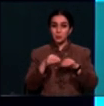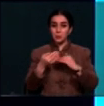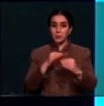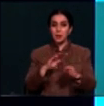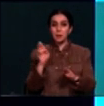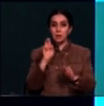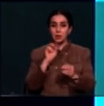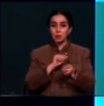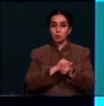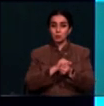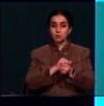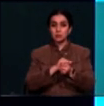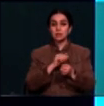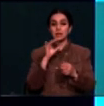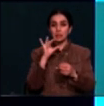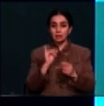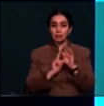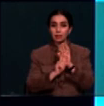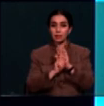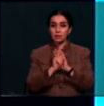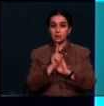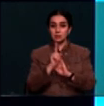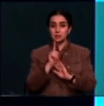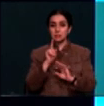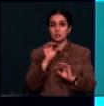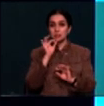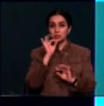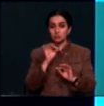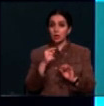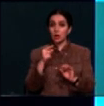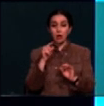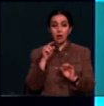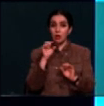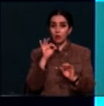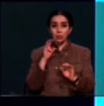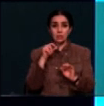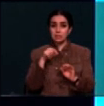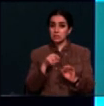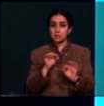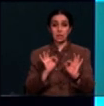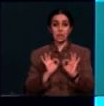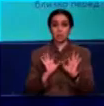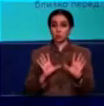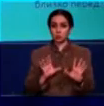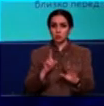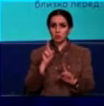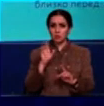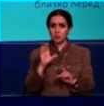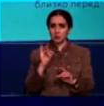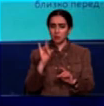бумажку, на стол и начала оправдывать себя, что она здесь ни при чем. Вера